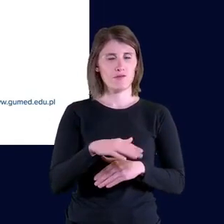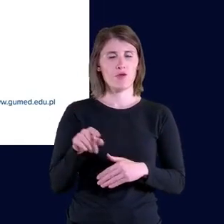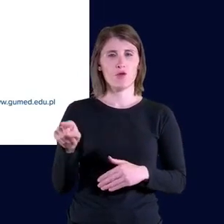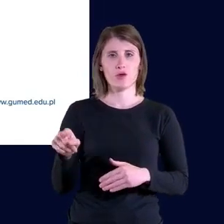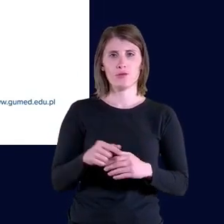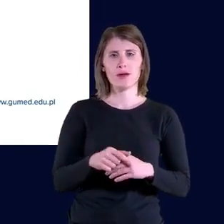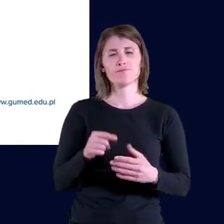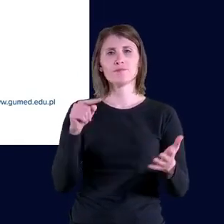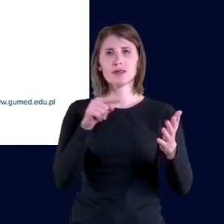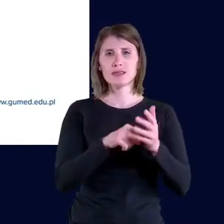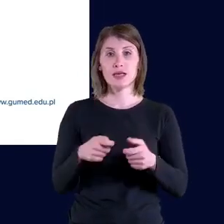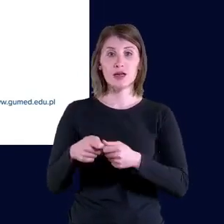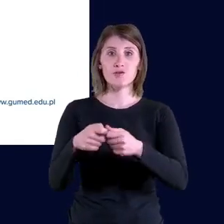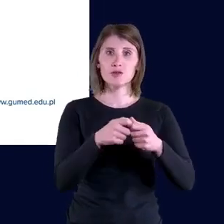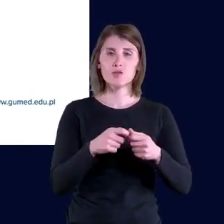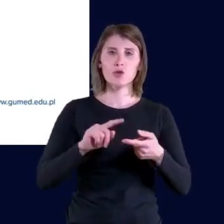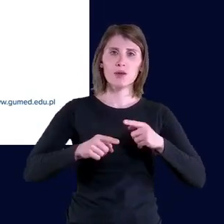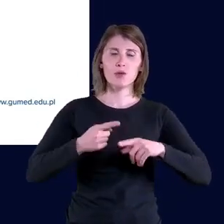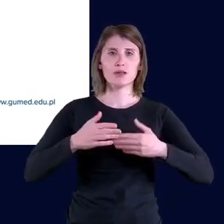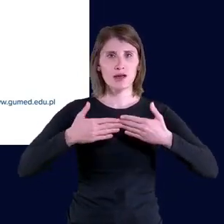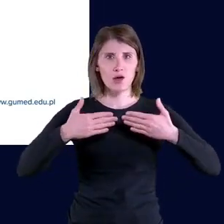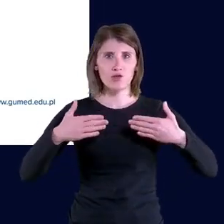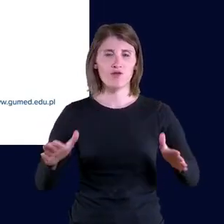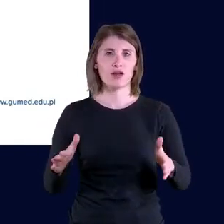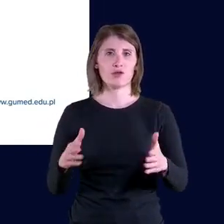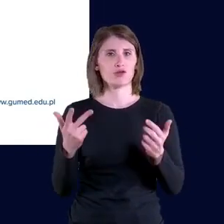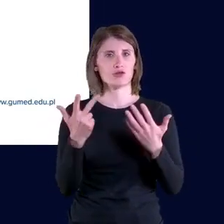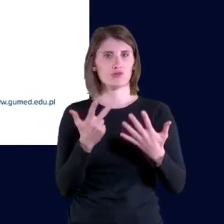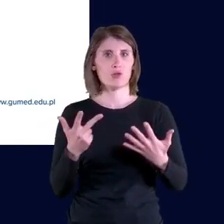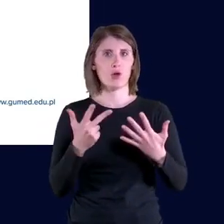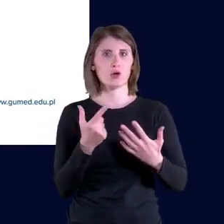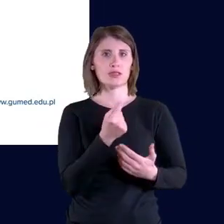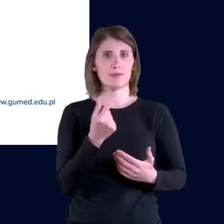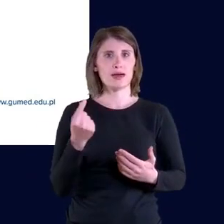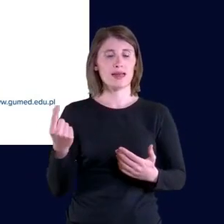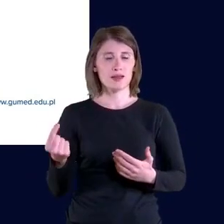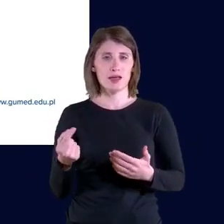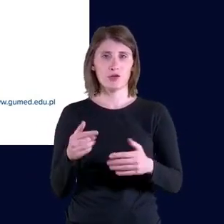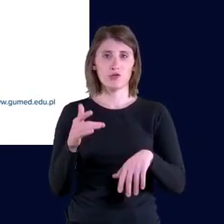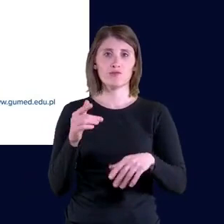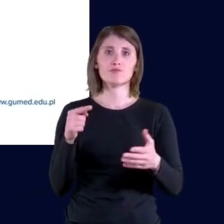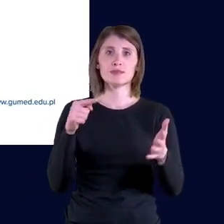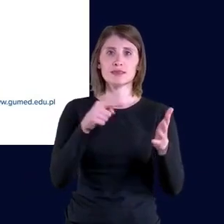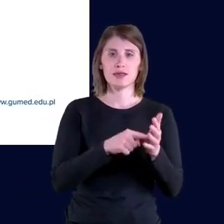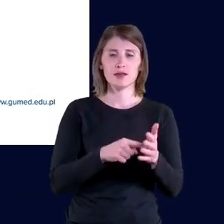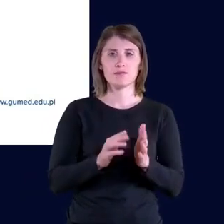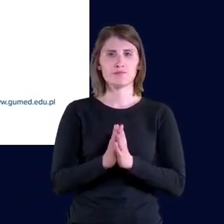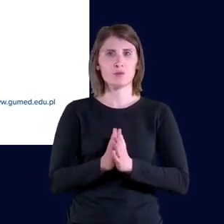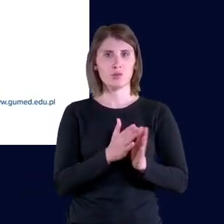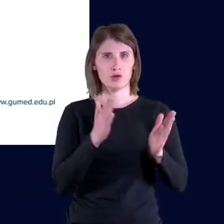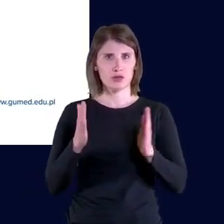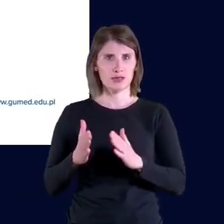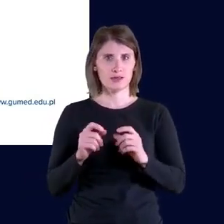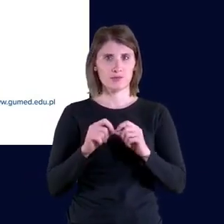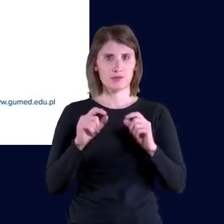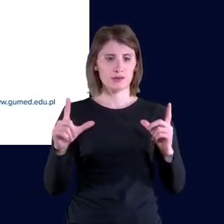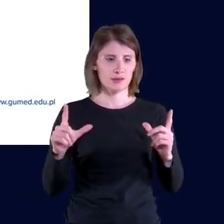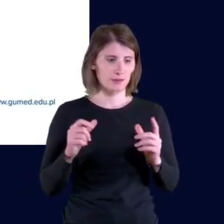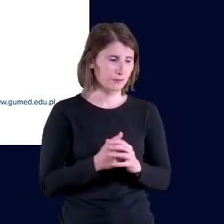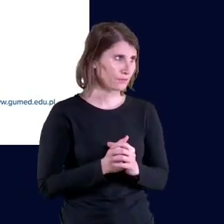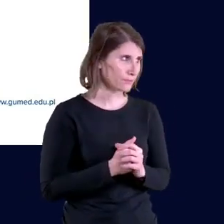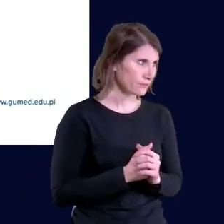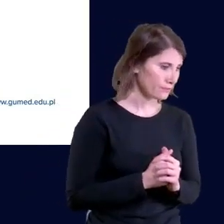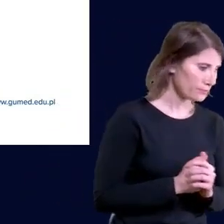przyjęcie wspólnej polityki otwartości przez wszystkich ośmiu partnerów w wyniku czego poproszę Może następny slajd